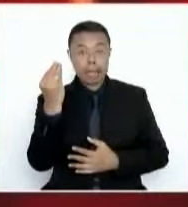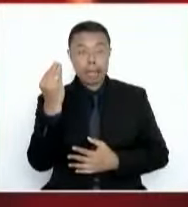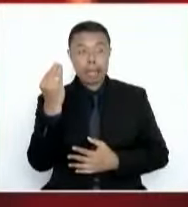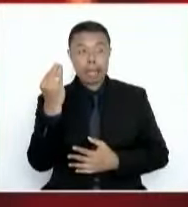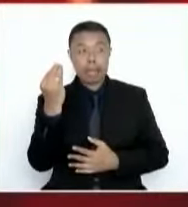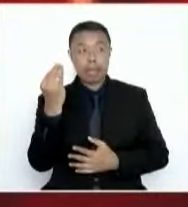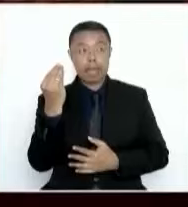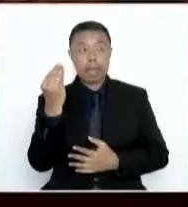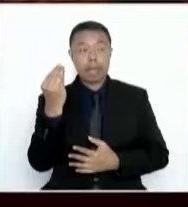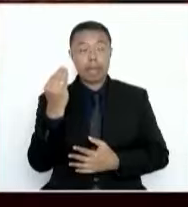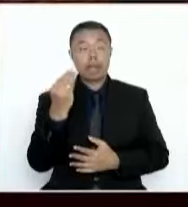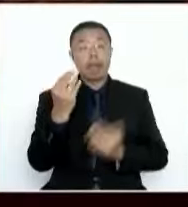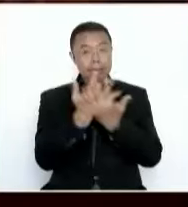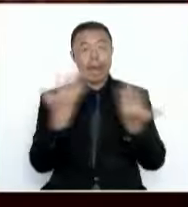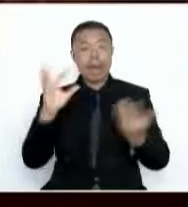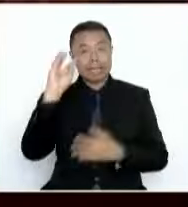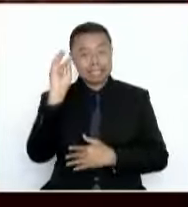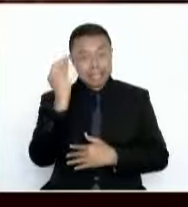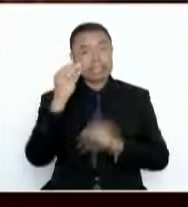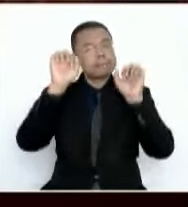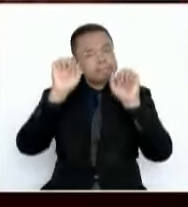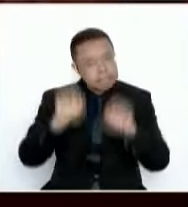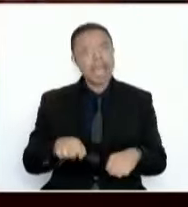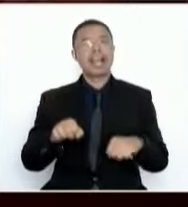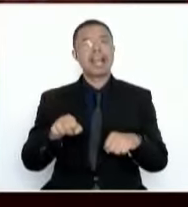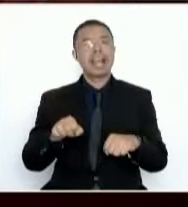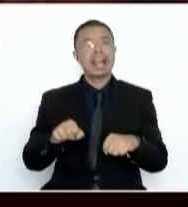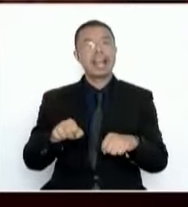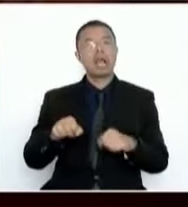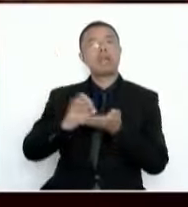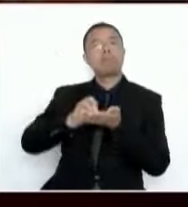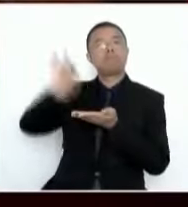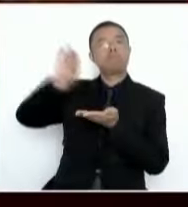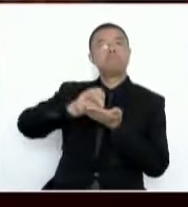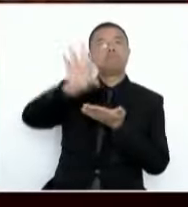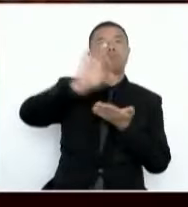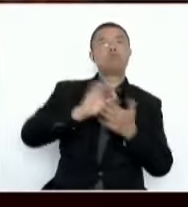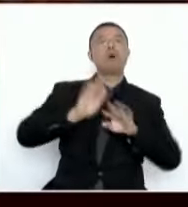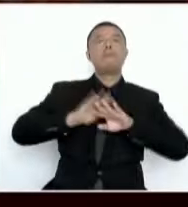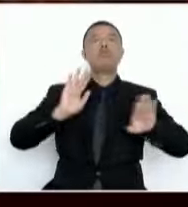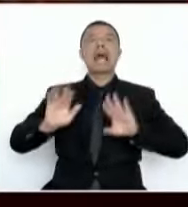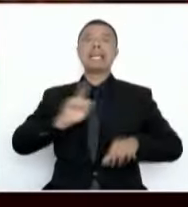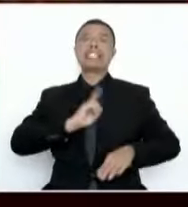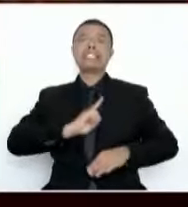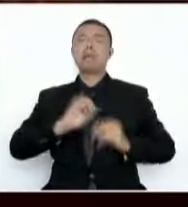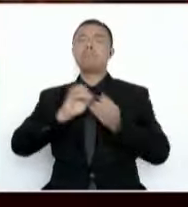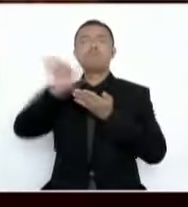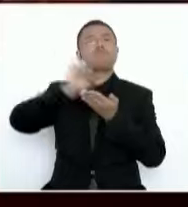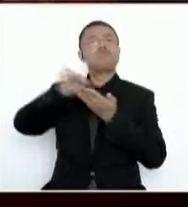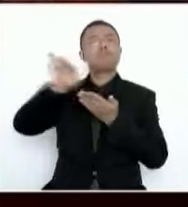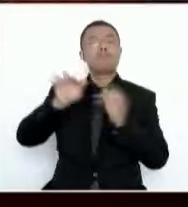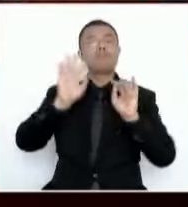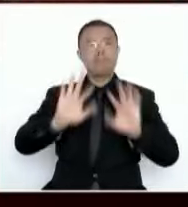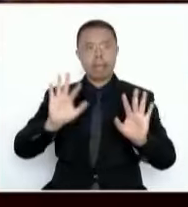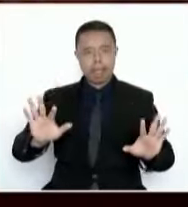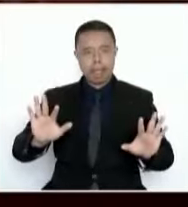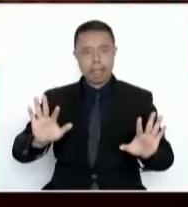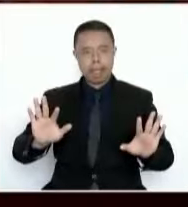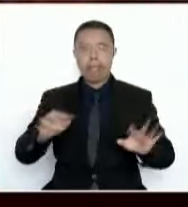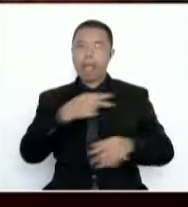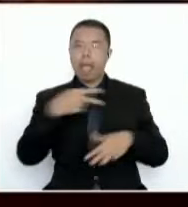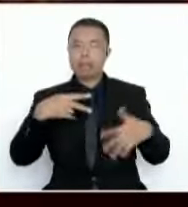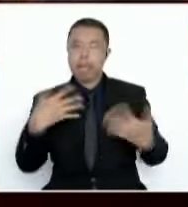Jakarta para warga Jakarta bisa meng-upload seni budaya sebanyak-banyaknya jadi